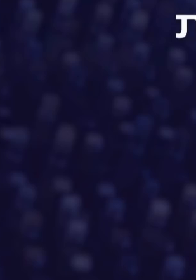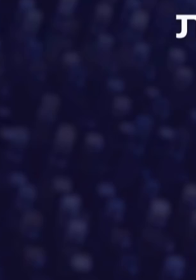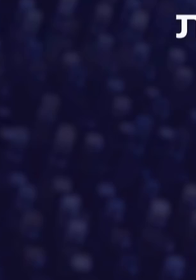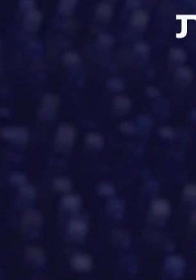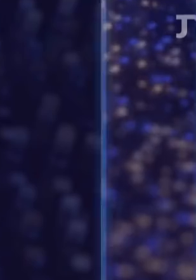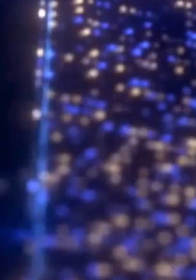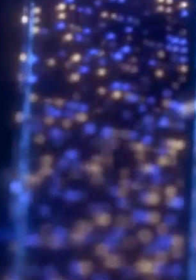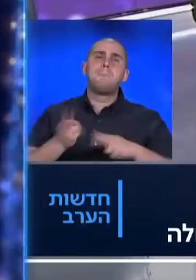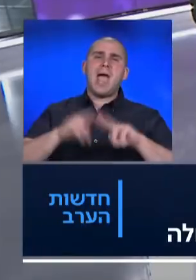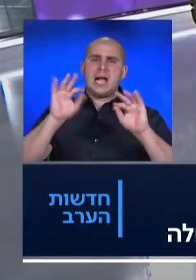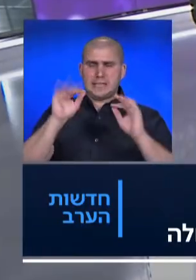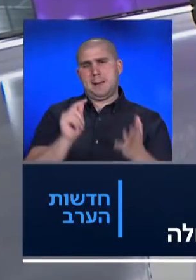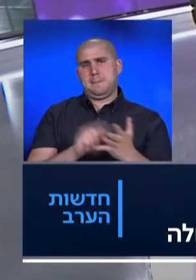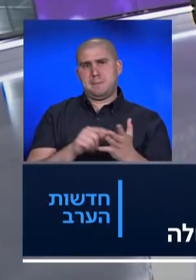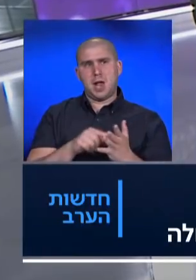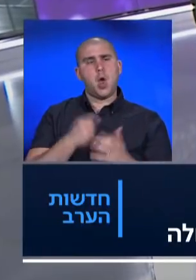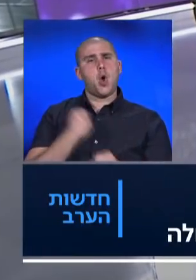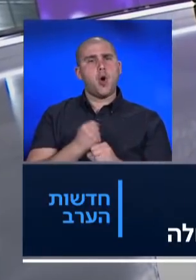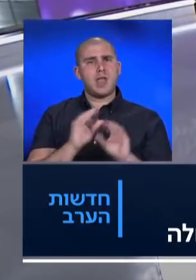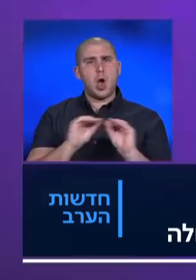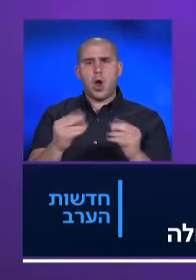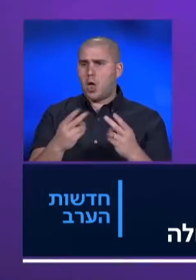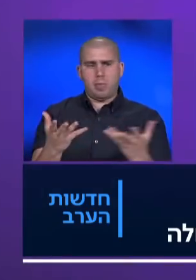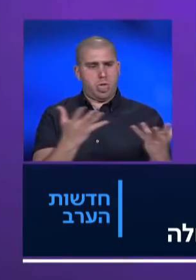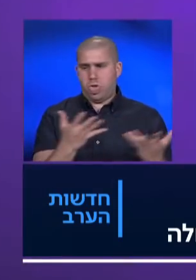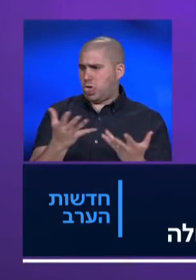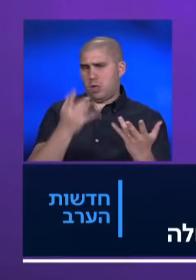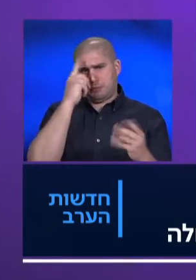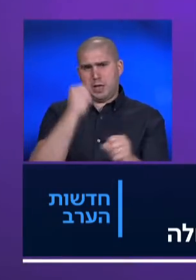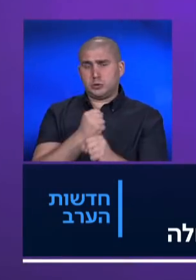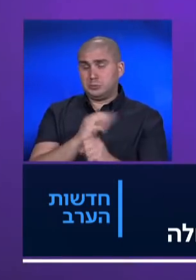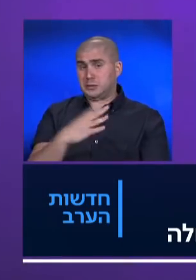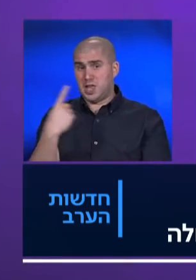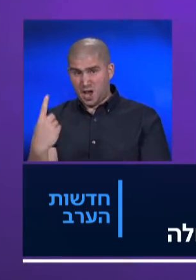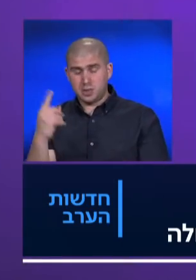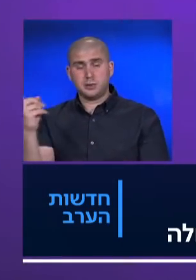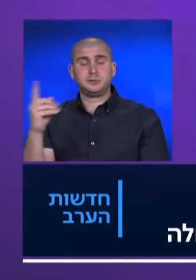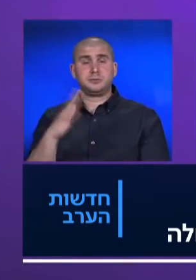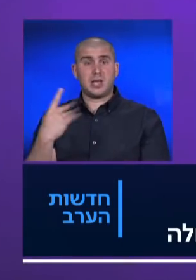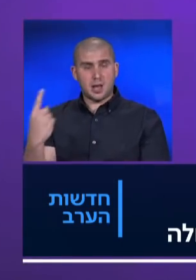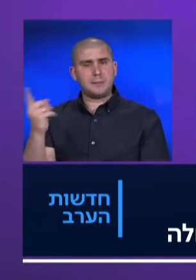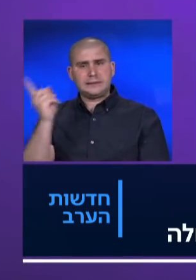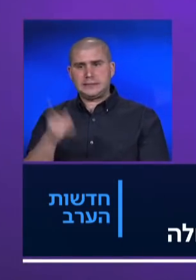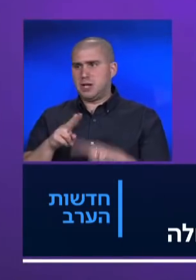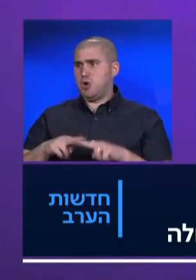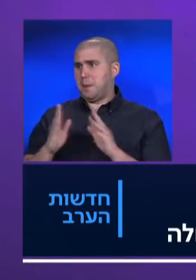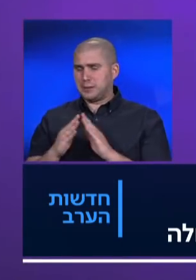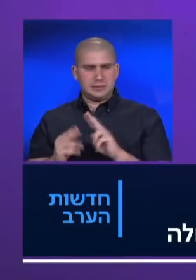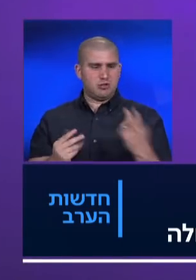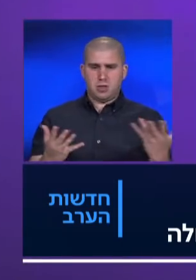כי עובדי הוראה לא יכולים, לא יודעים מה לעשות. מצד אחד צריכים להישאר בבית, מצד שני אין להם אישורי